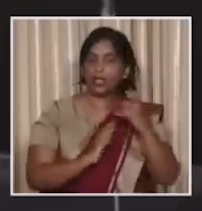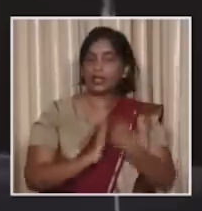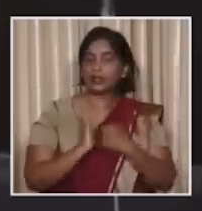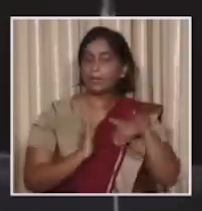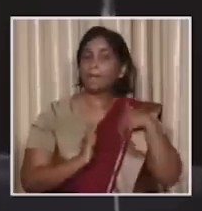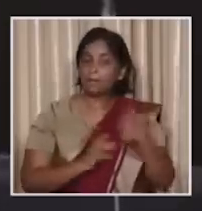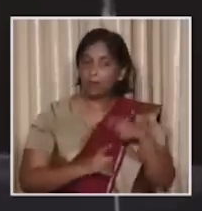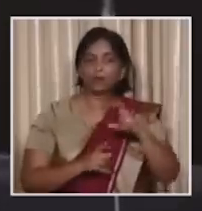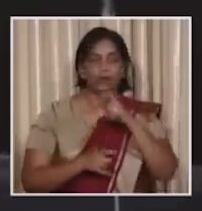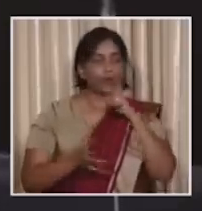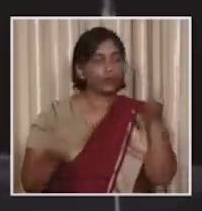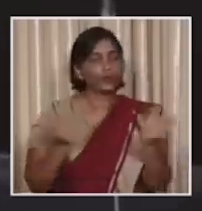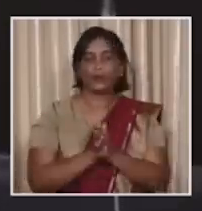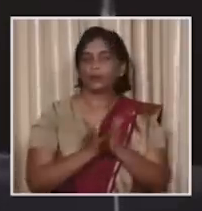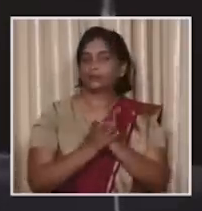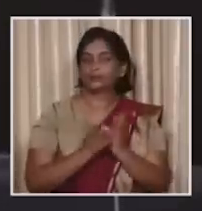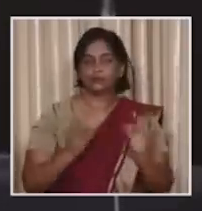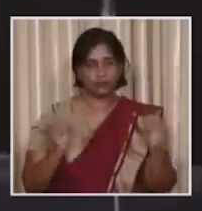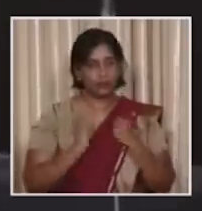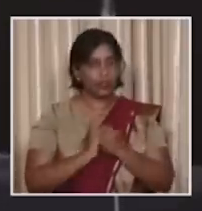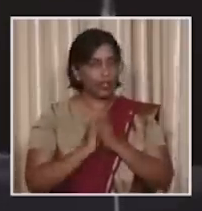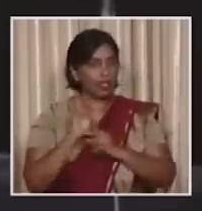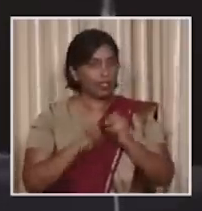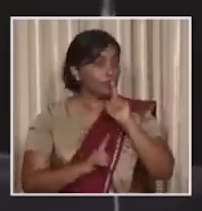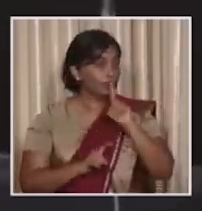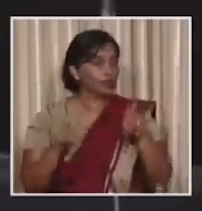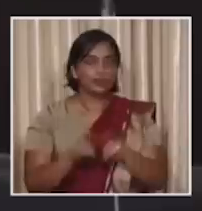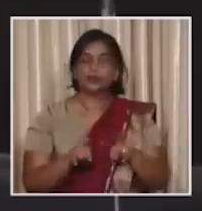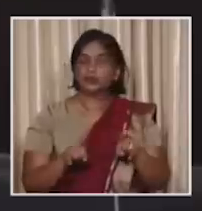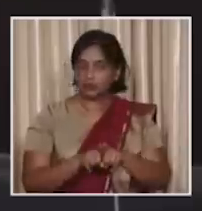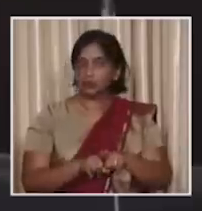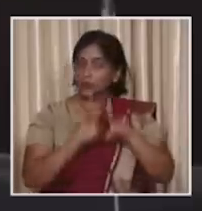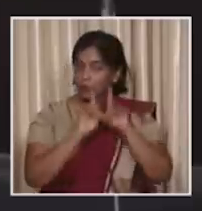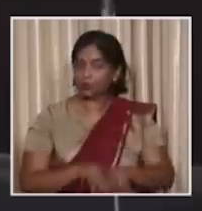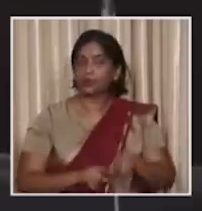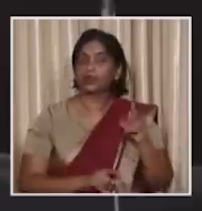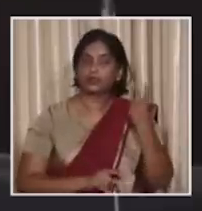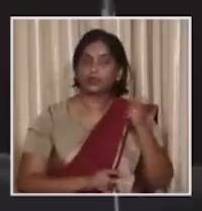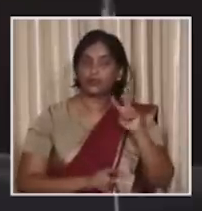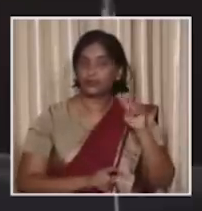නීතිපතිතුමා මේ නඩුව සමතේකට පත් කරගත්තේ ගරු මන්ත්‍රීතුමා කිව්වා ආකාරයට. එතකොට